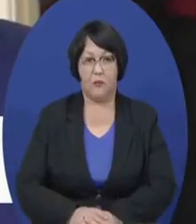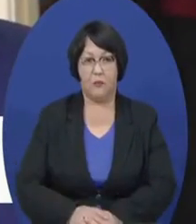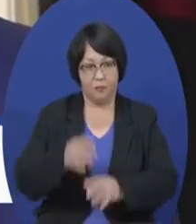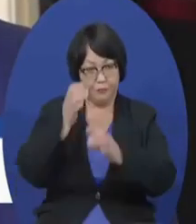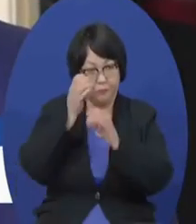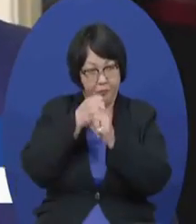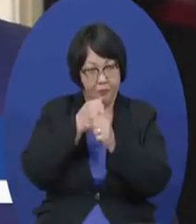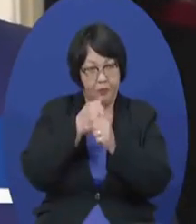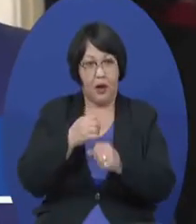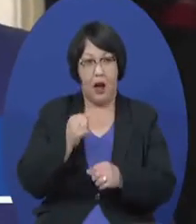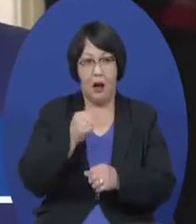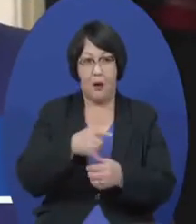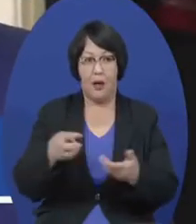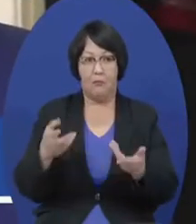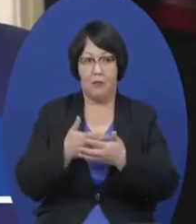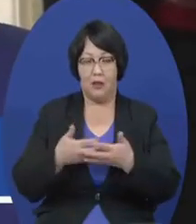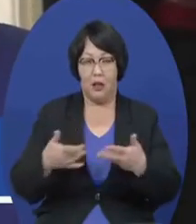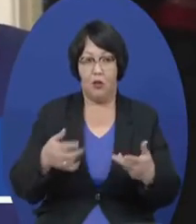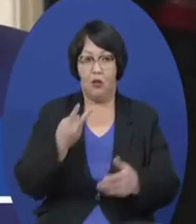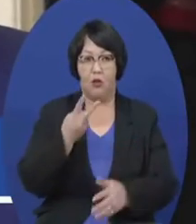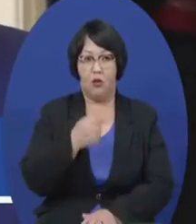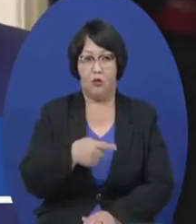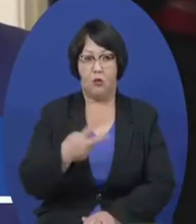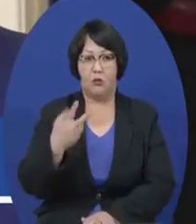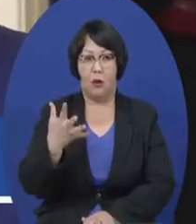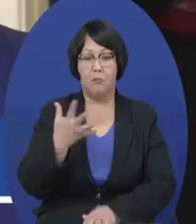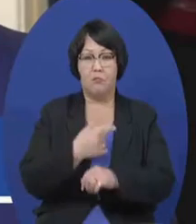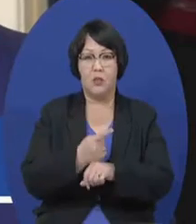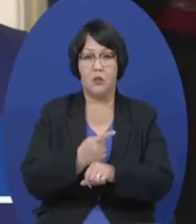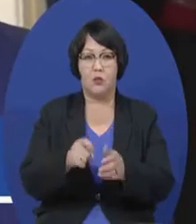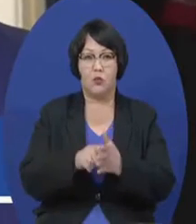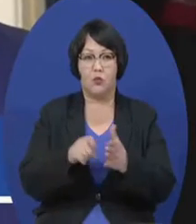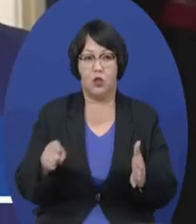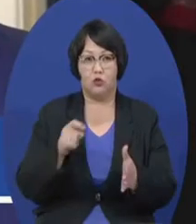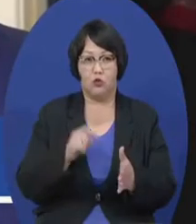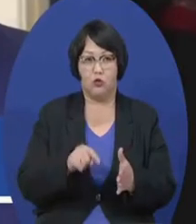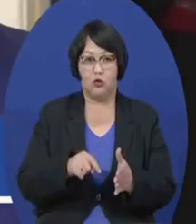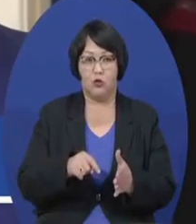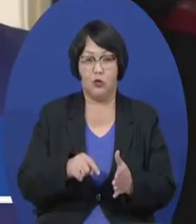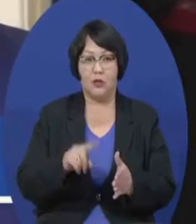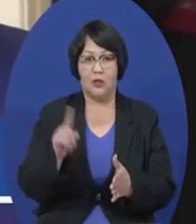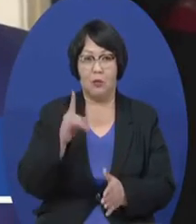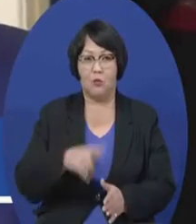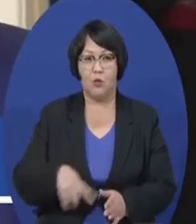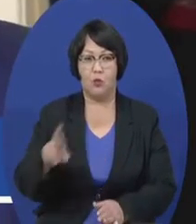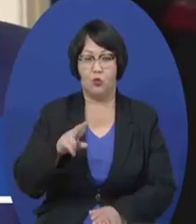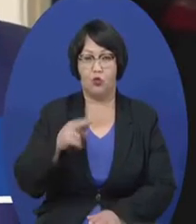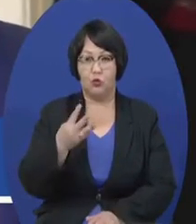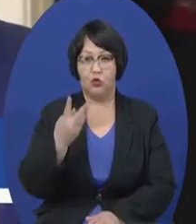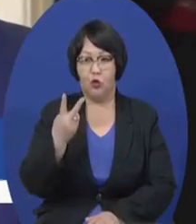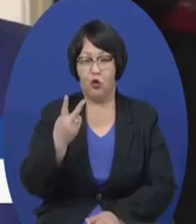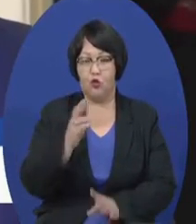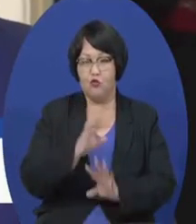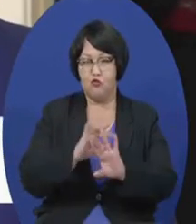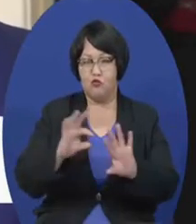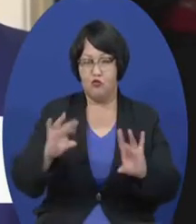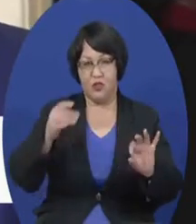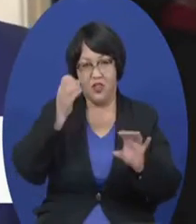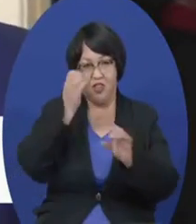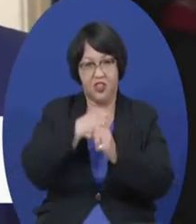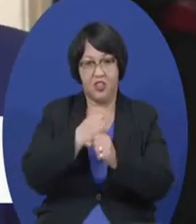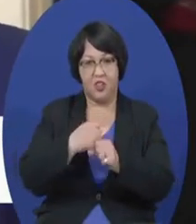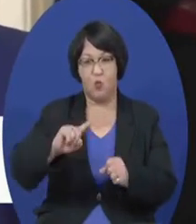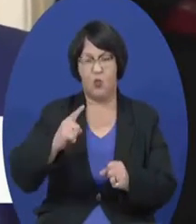энэ аппаратыг оруулж гиснээрээ 20-25 минутын дотор энэ замын үдих бол 42 шинжилгээг ялгана.